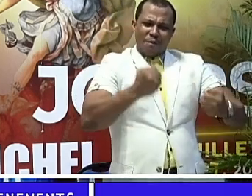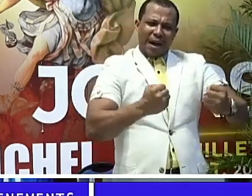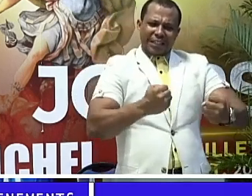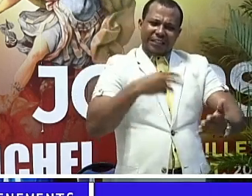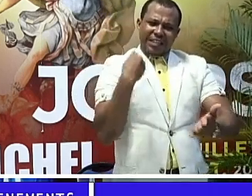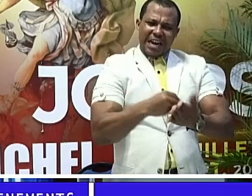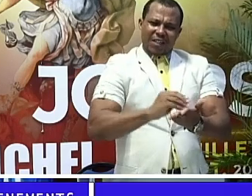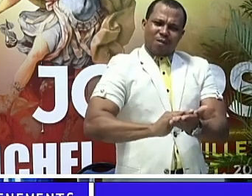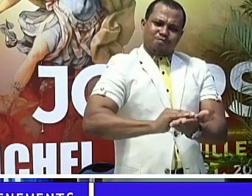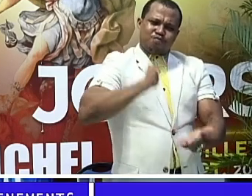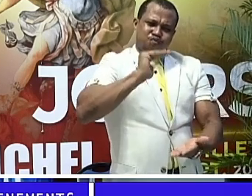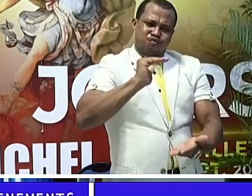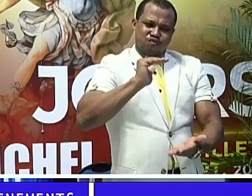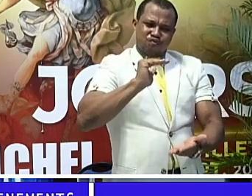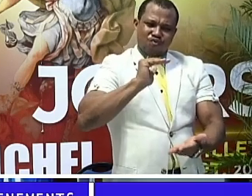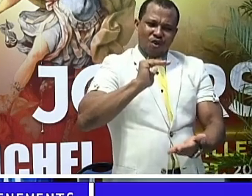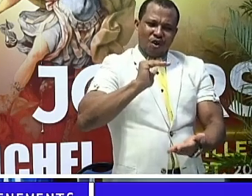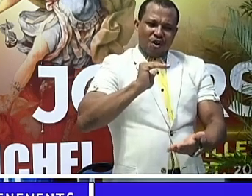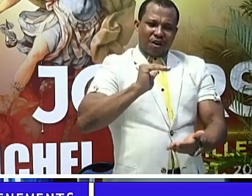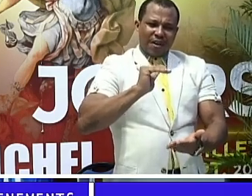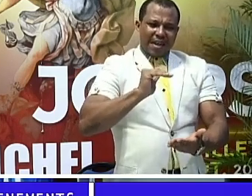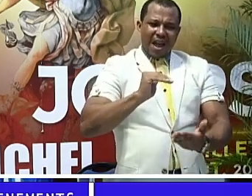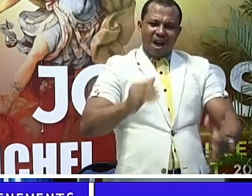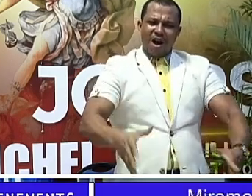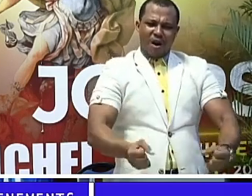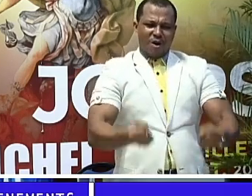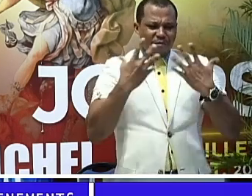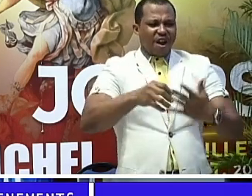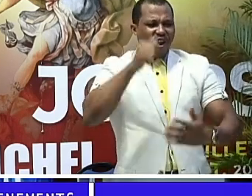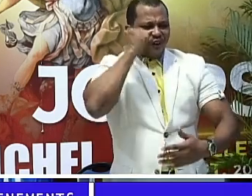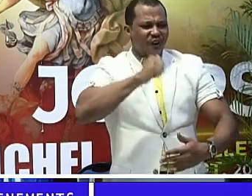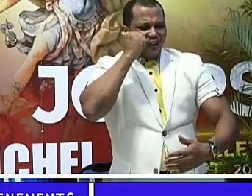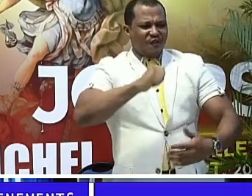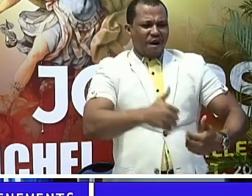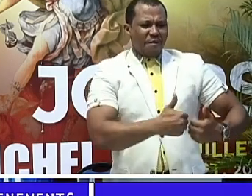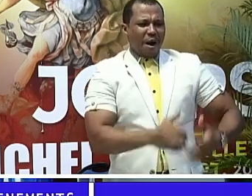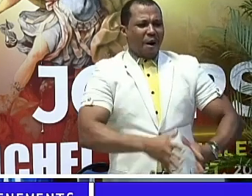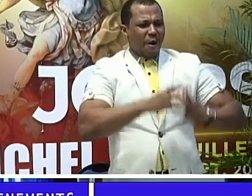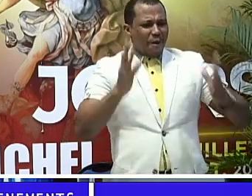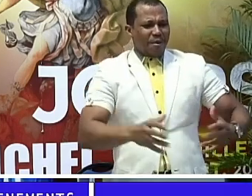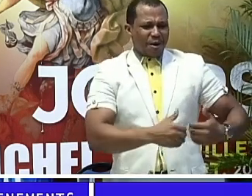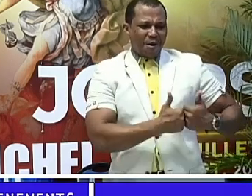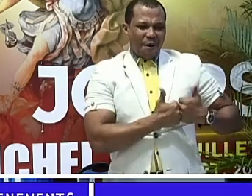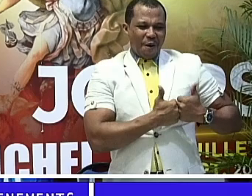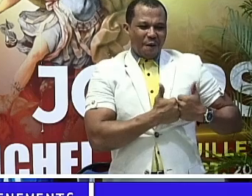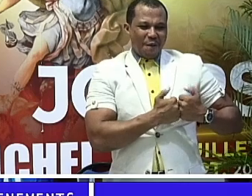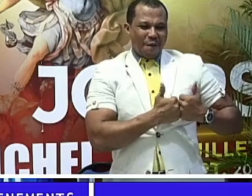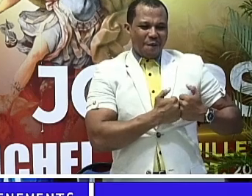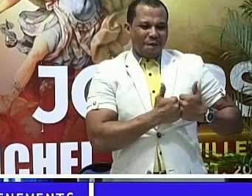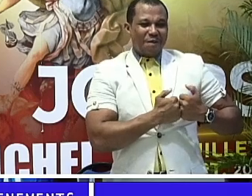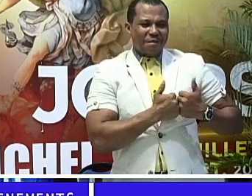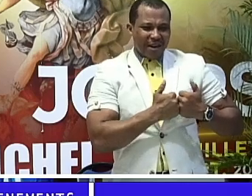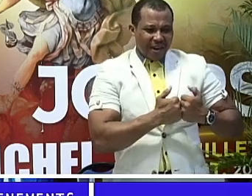bon matin, il a besoin de gagner plusieurs filles. Et tout le monde sait maintenant que il est capable de faire l'argent